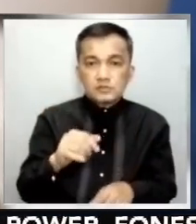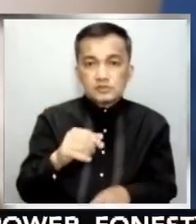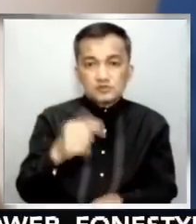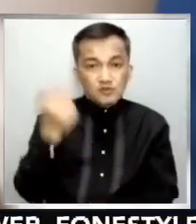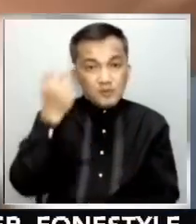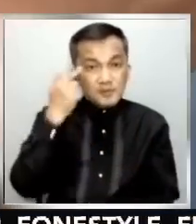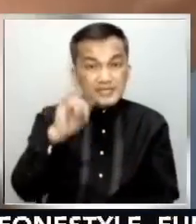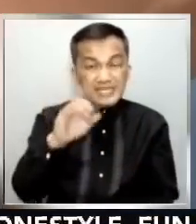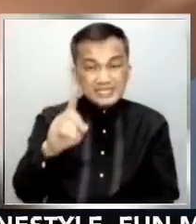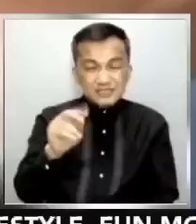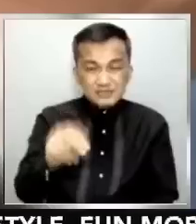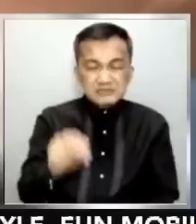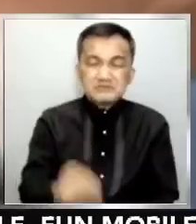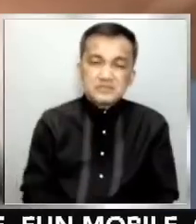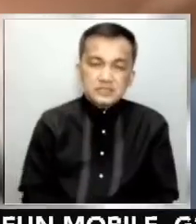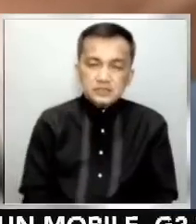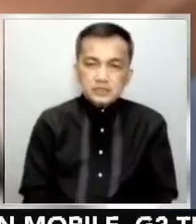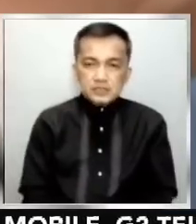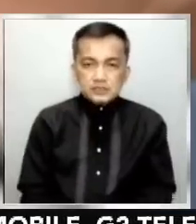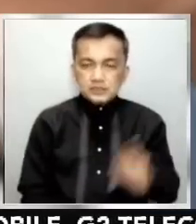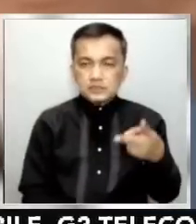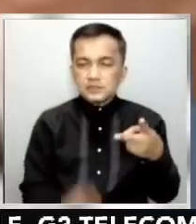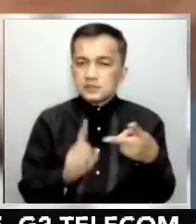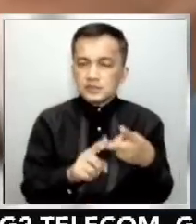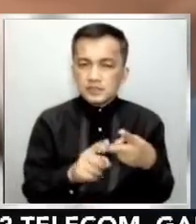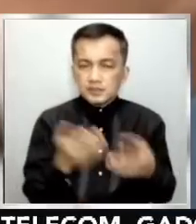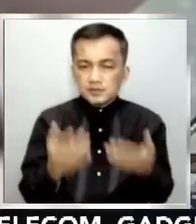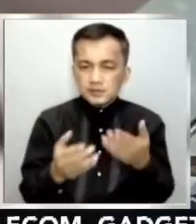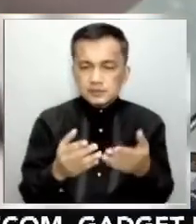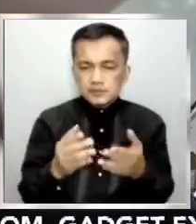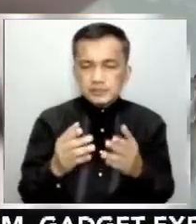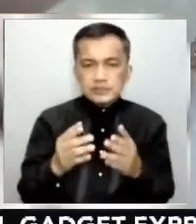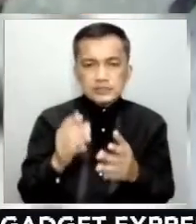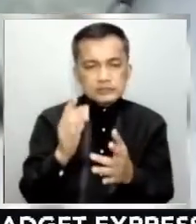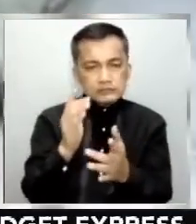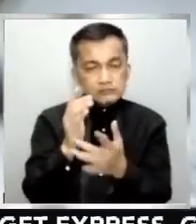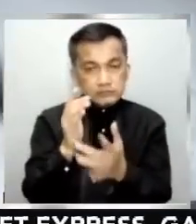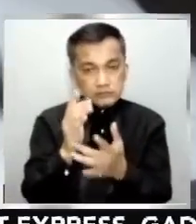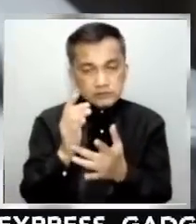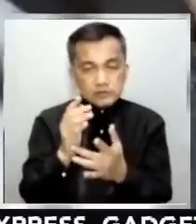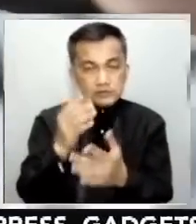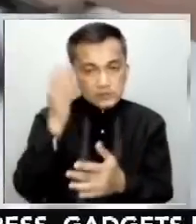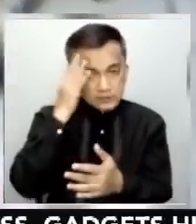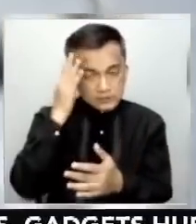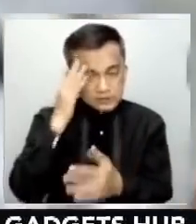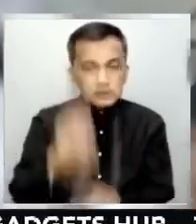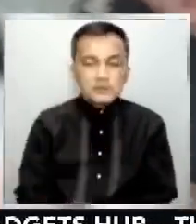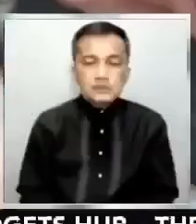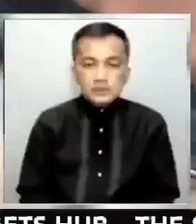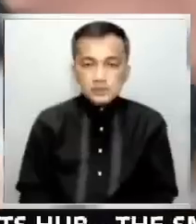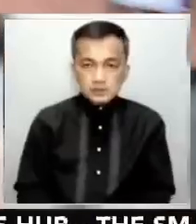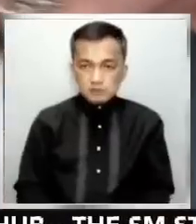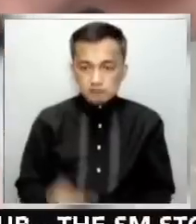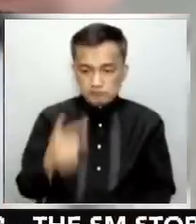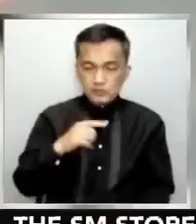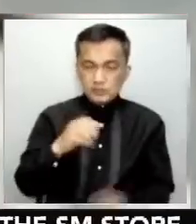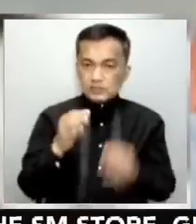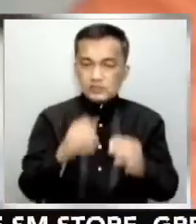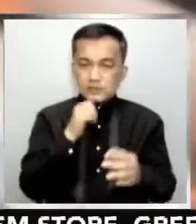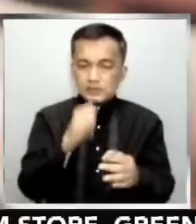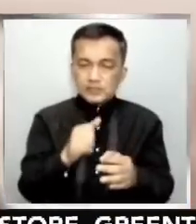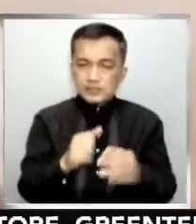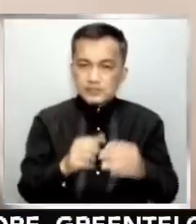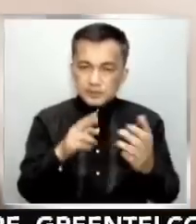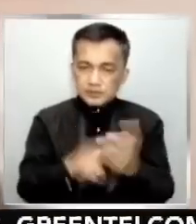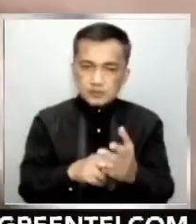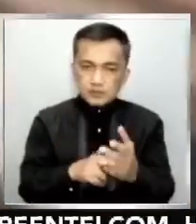are looking at is probably digital literacy. Kapag hindi nakapagparehistro, automatic deactivation o hindi na